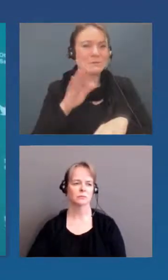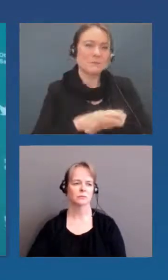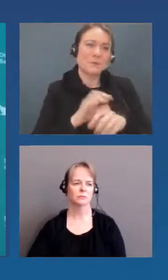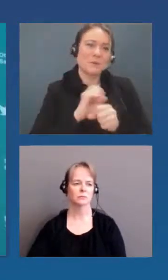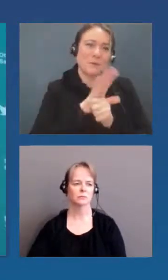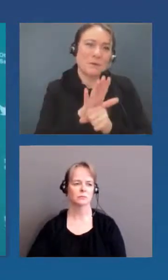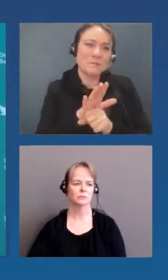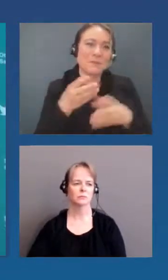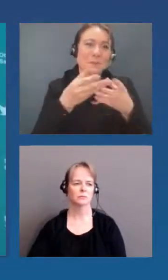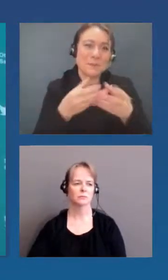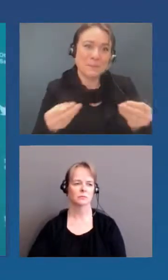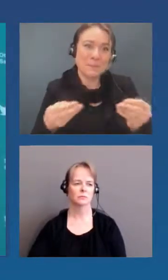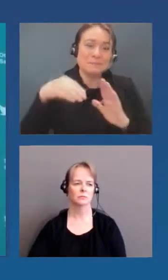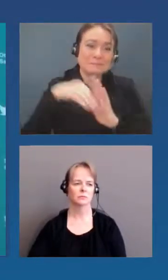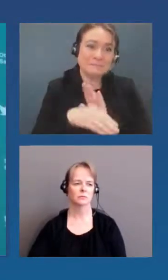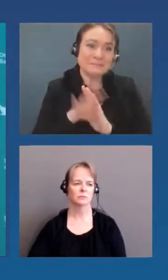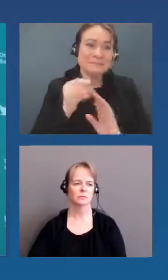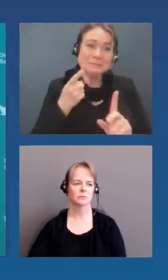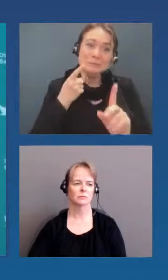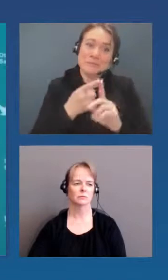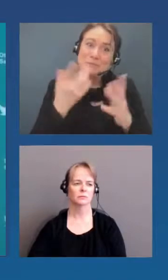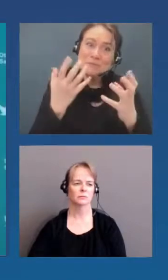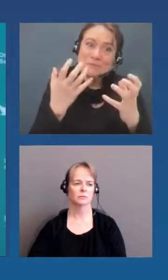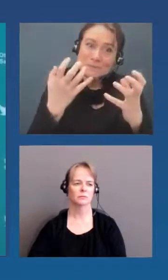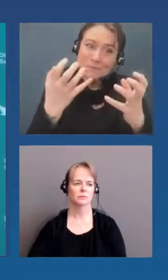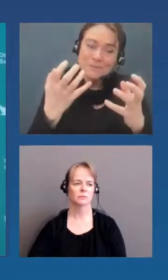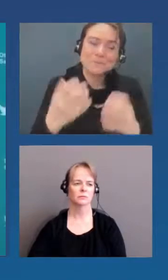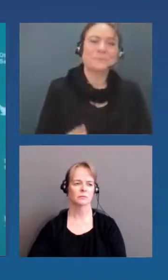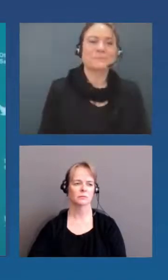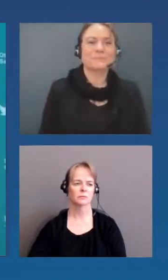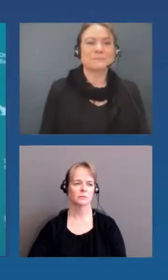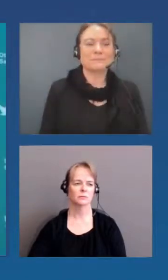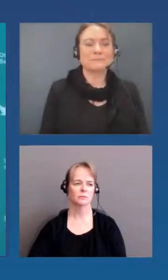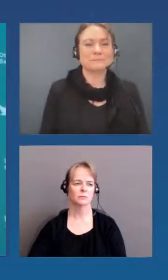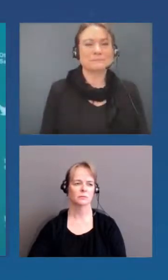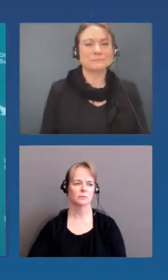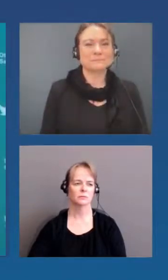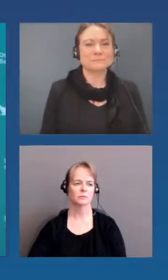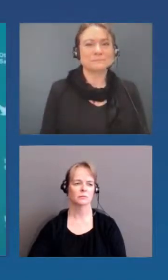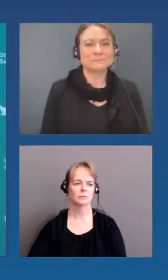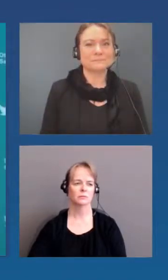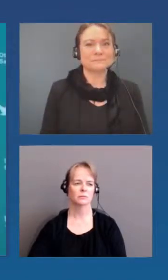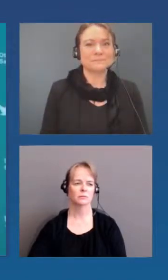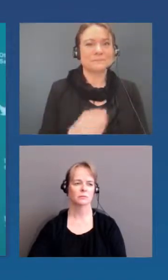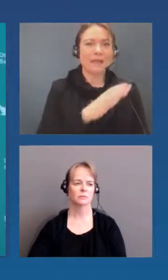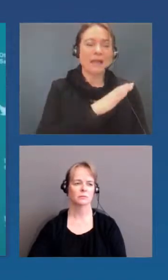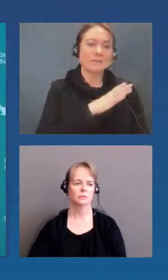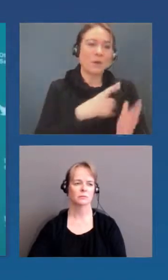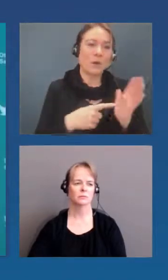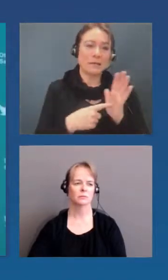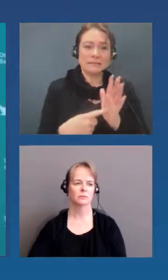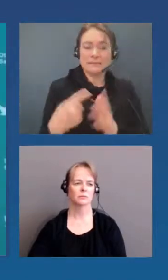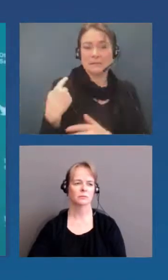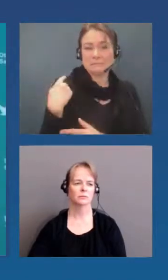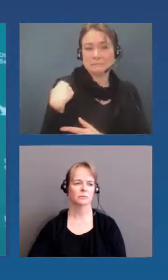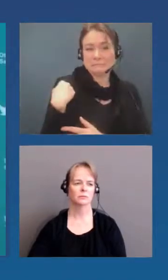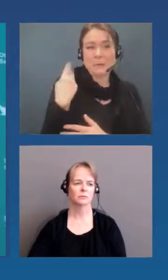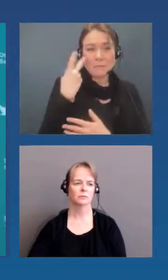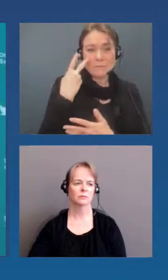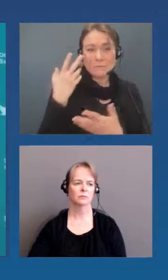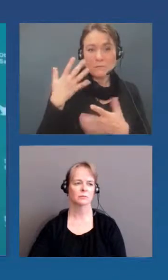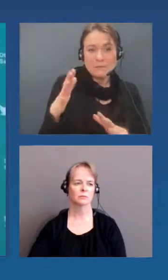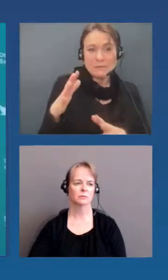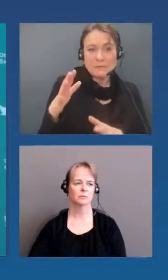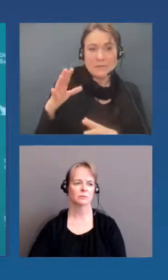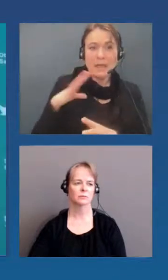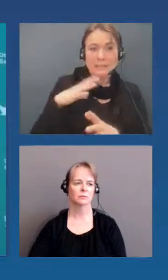COVID-19 dans notre communauté. Et il y a les exemples auparavant où le